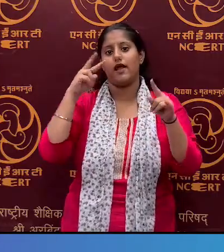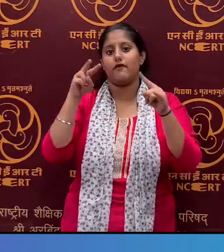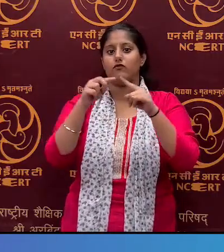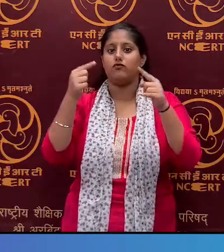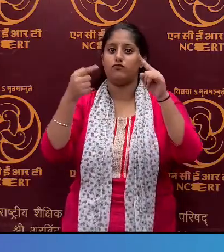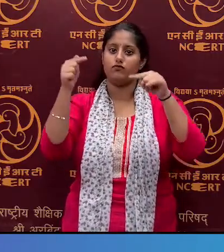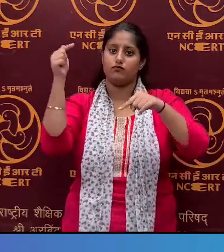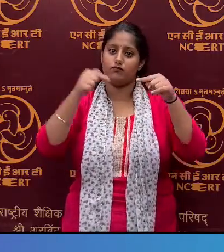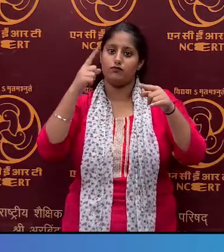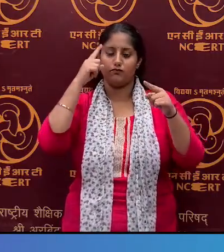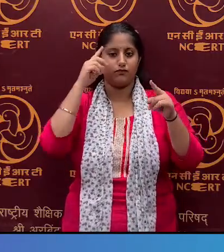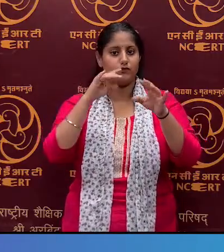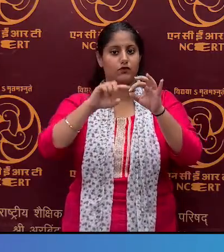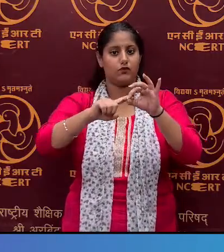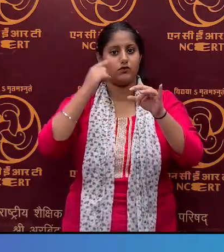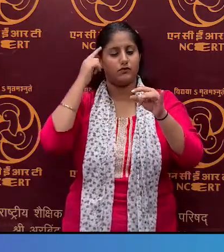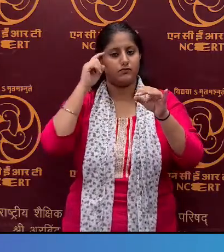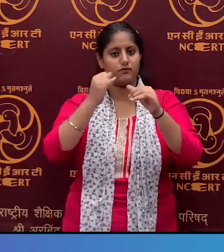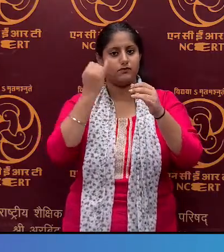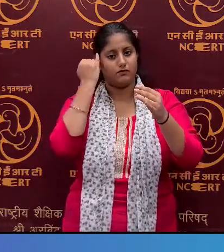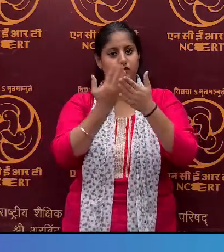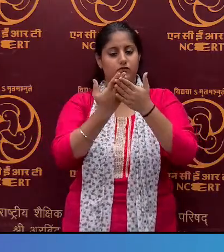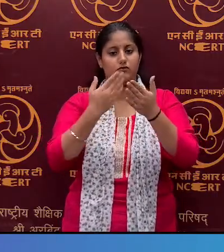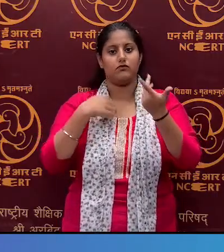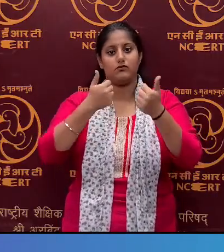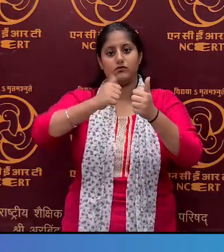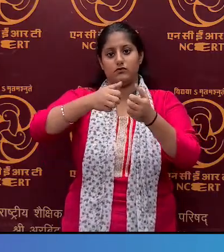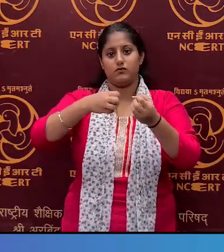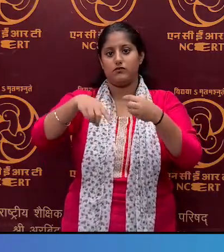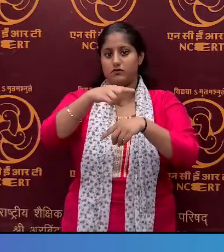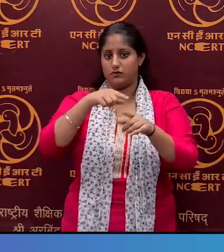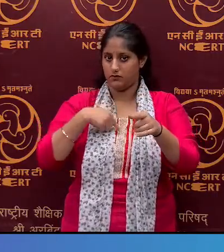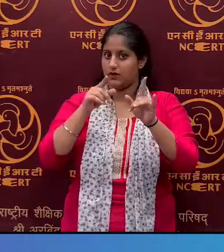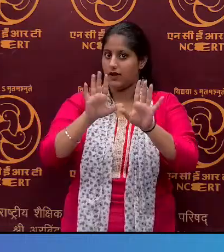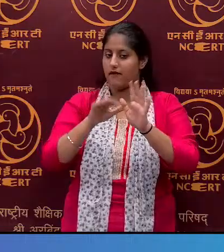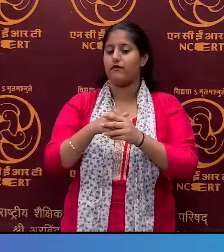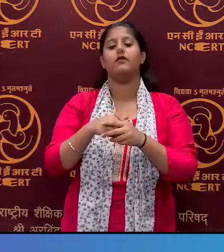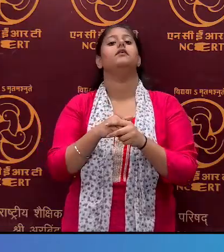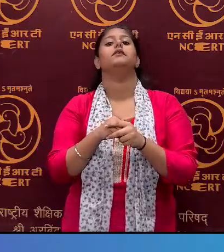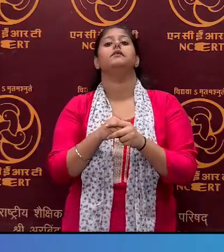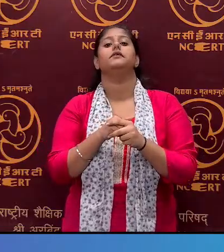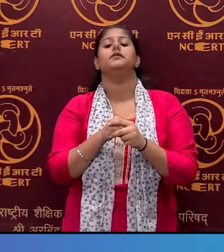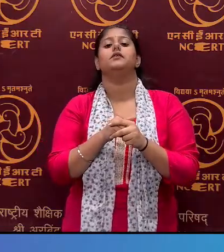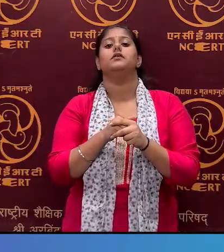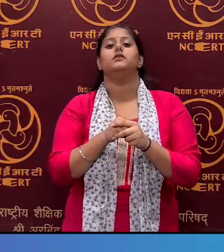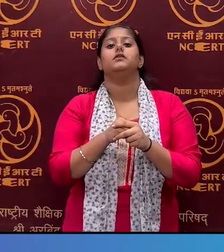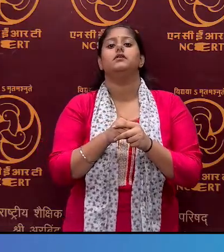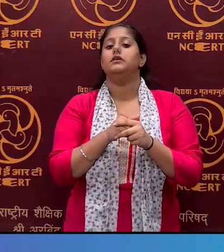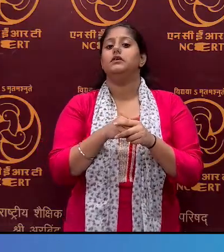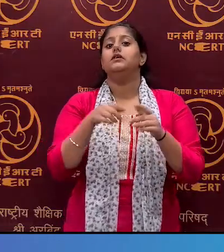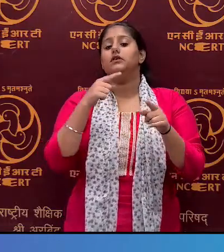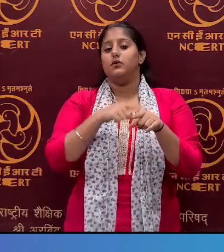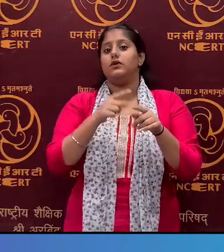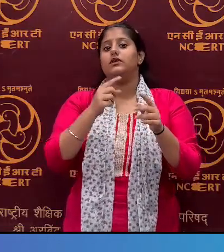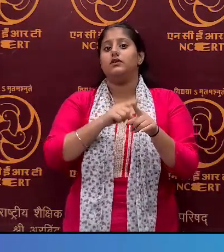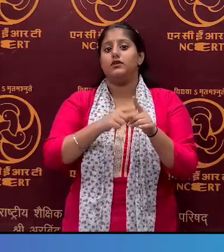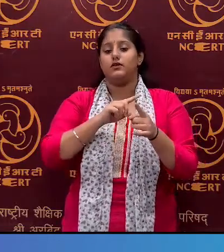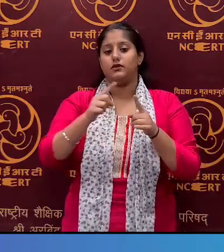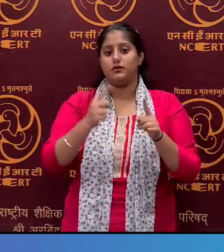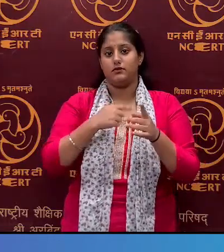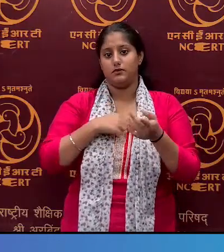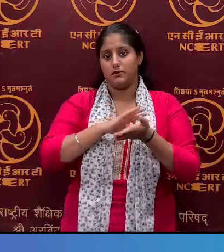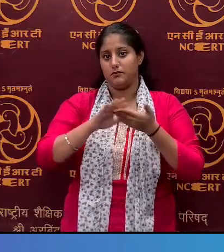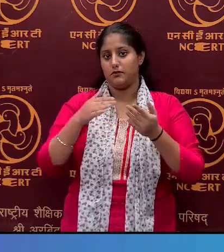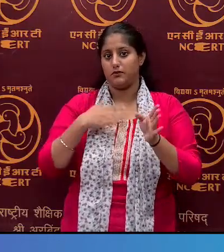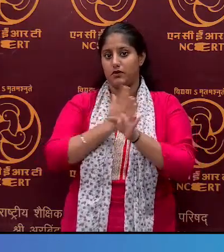in the live chat box. That facility is also available there. तो बिना किसी देरी के इस सत्र की सेशन